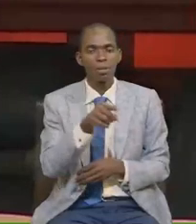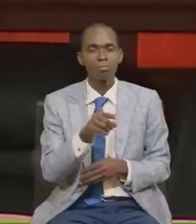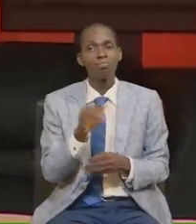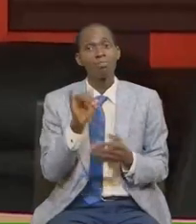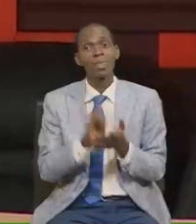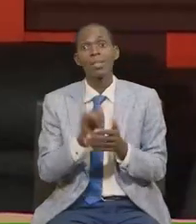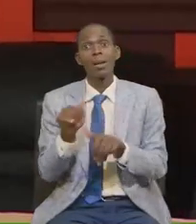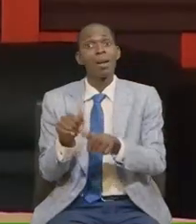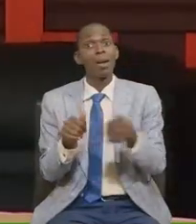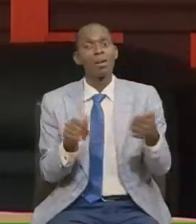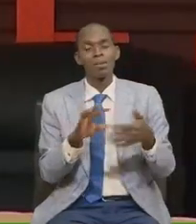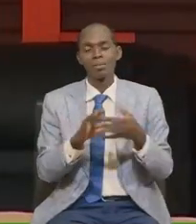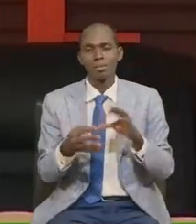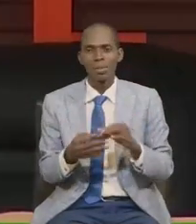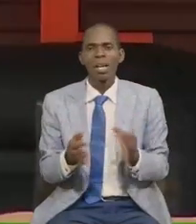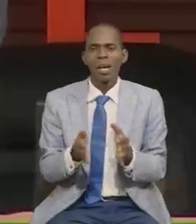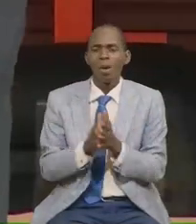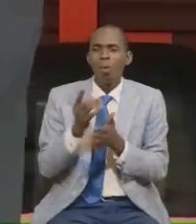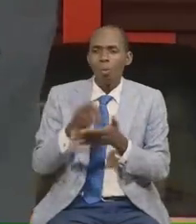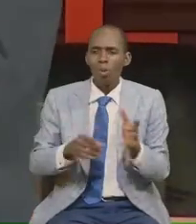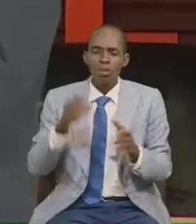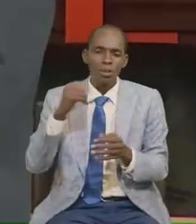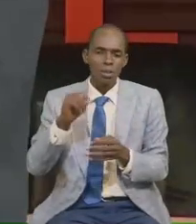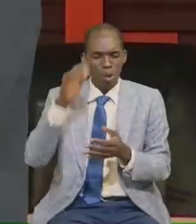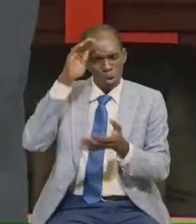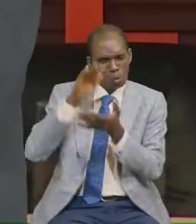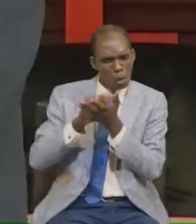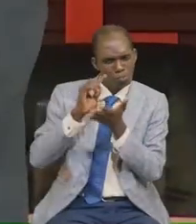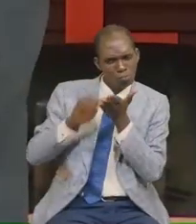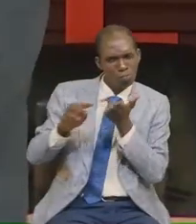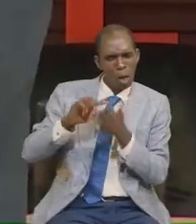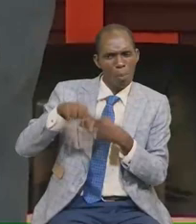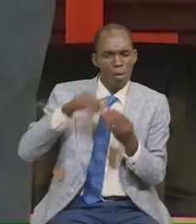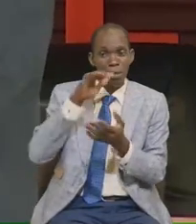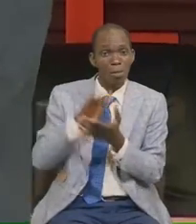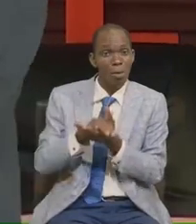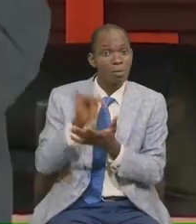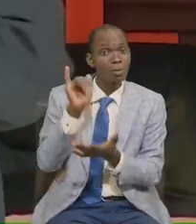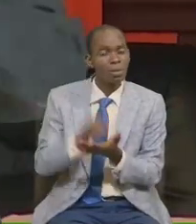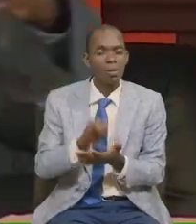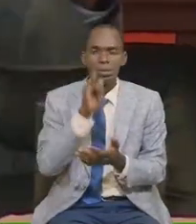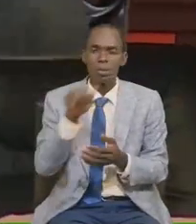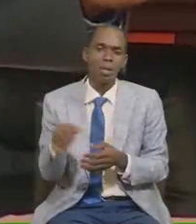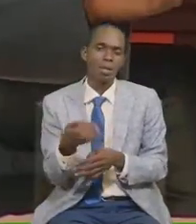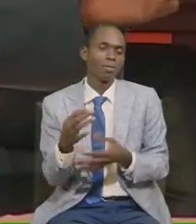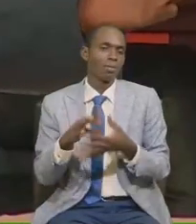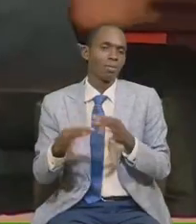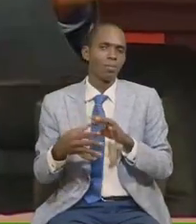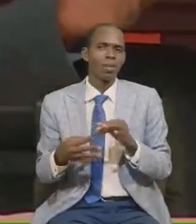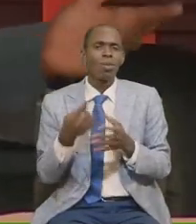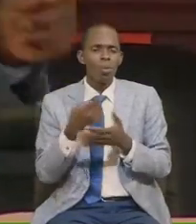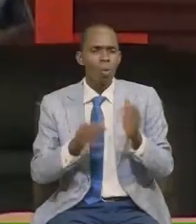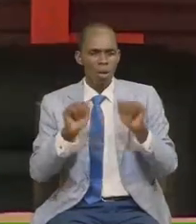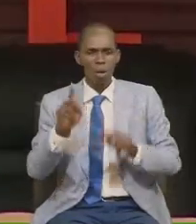le mari observe de sa vie? Ça c'est une autre histoire. Qu'est-ce qu'on dit de lui? Qu'est-ce qu'on dit